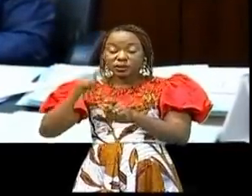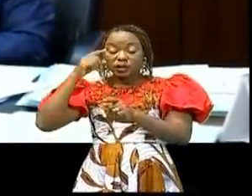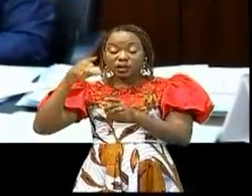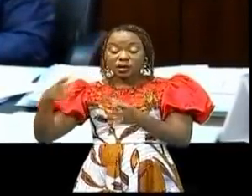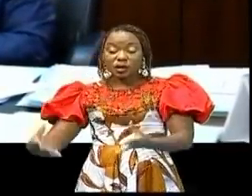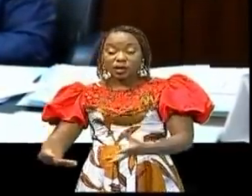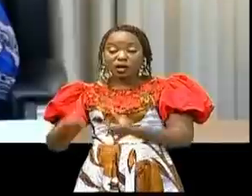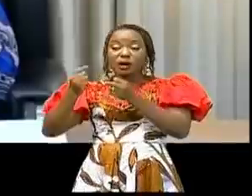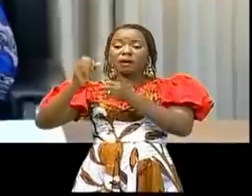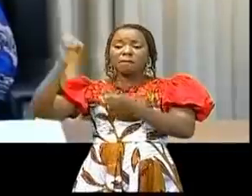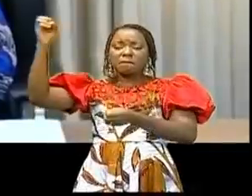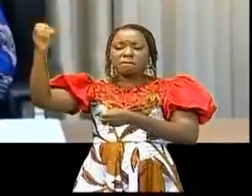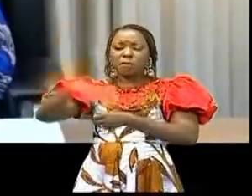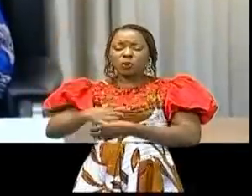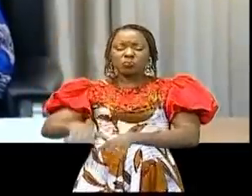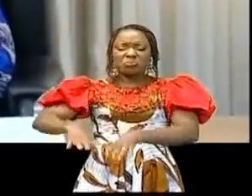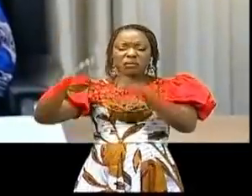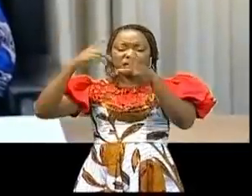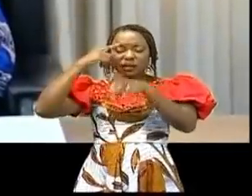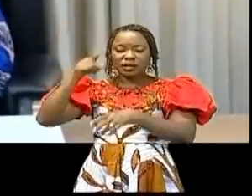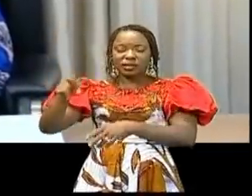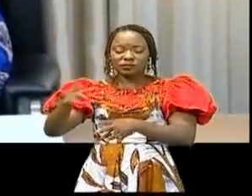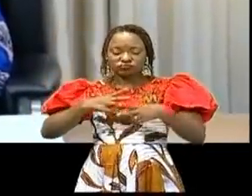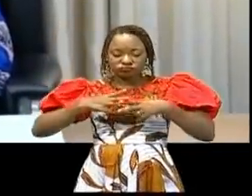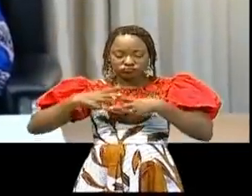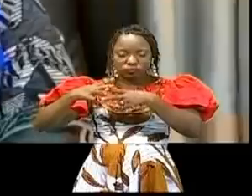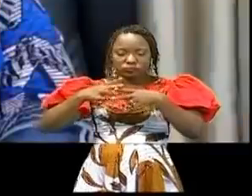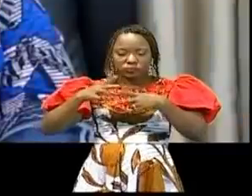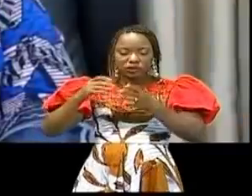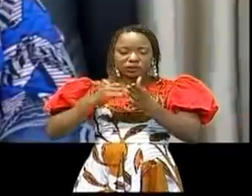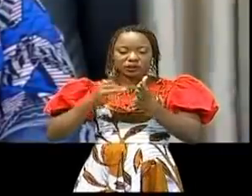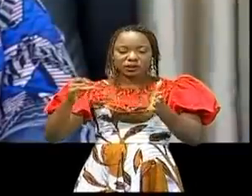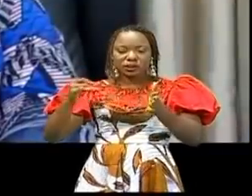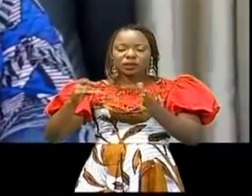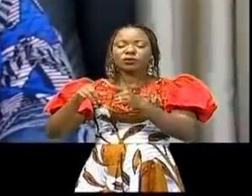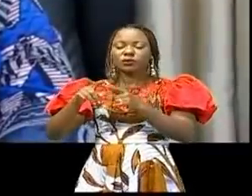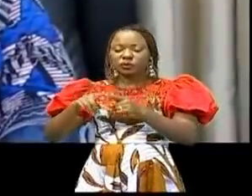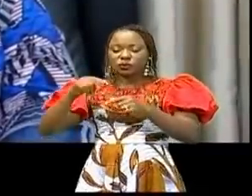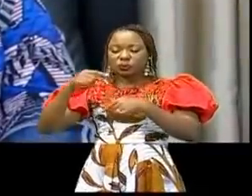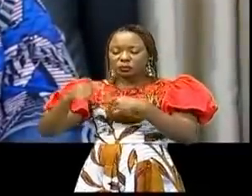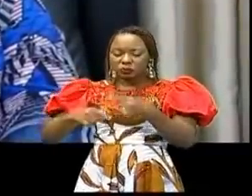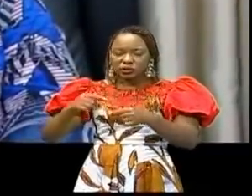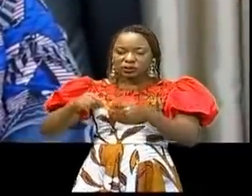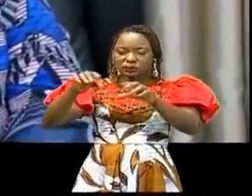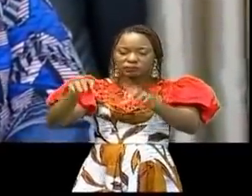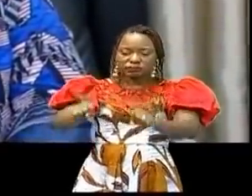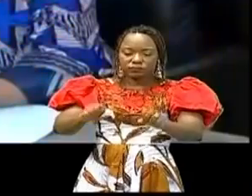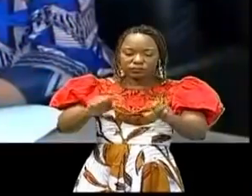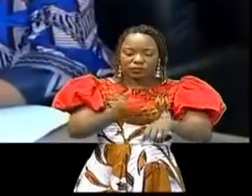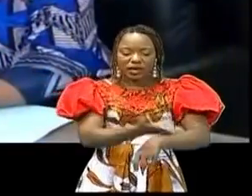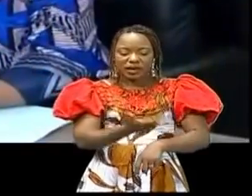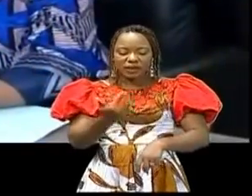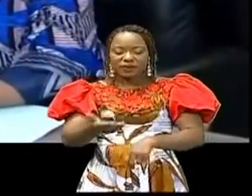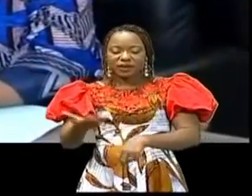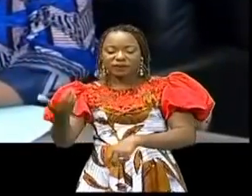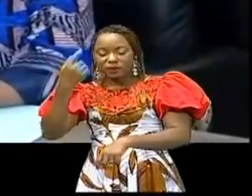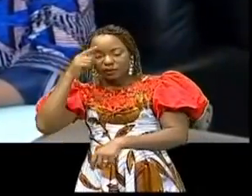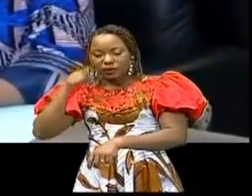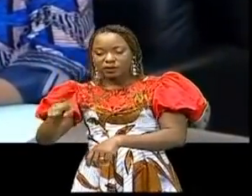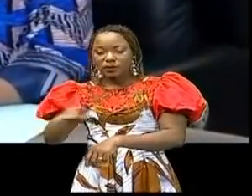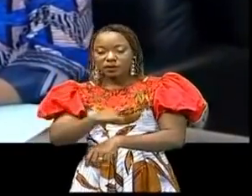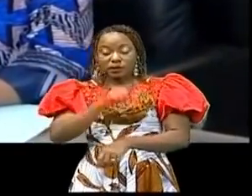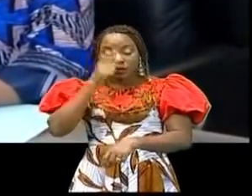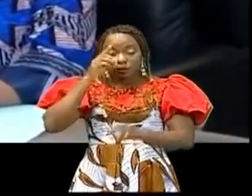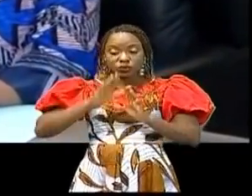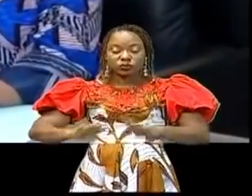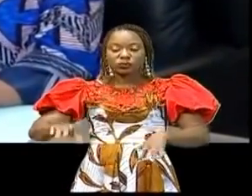bombes artisanales, une série de patrouilles de combat de cette unité a été lancée le 9 avril 2022 dans les secteurs opérationnels Sokola 1